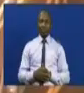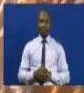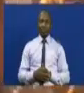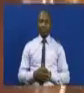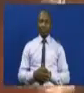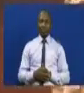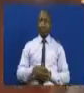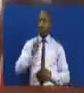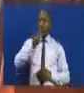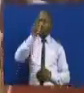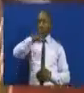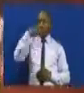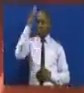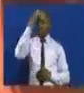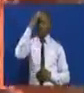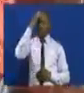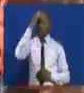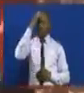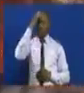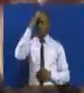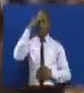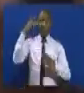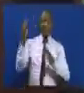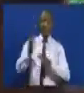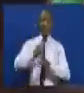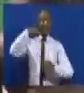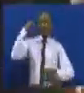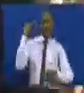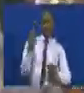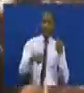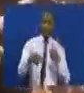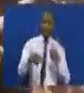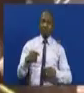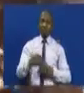Wapo wanauzidiwa kabisa baada ya kupata kichapo kikali.